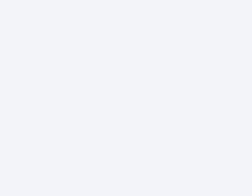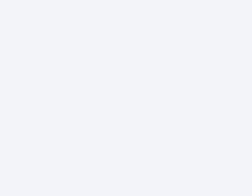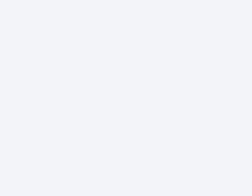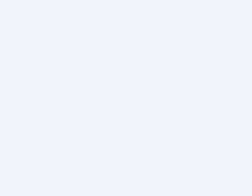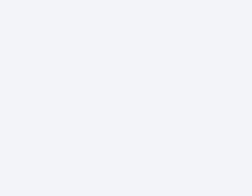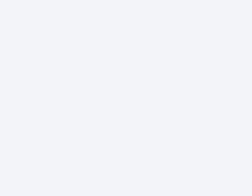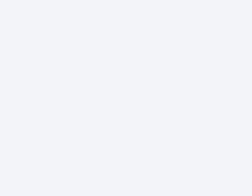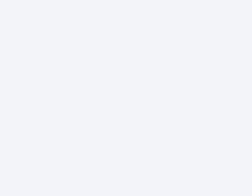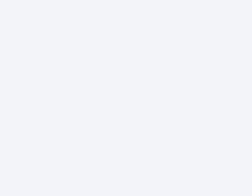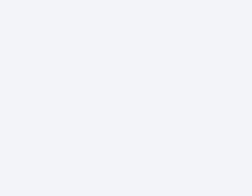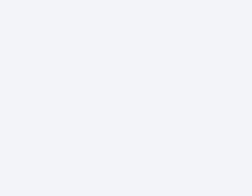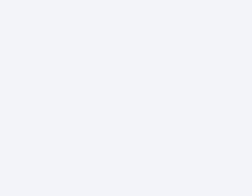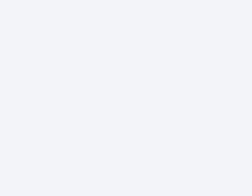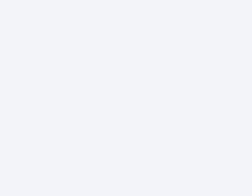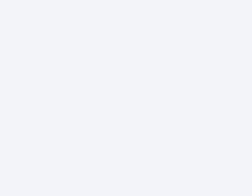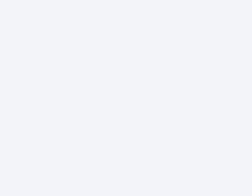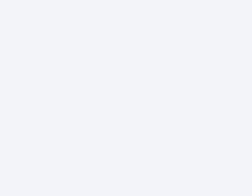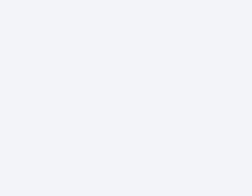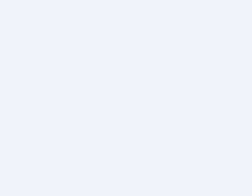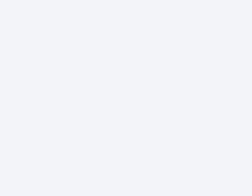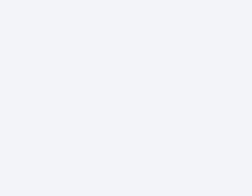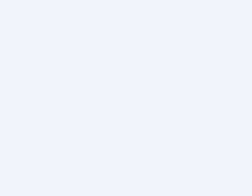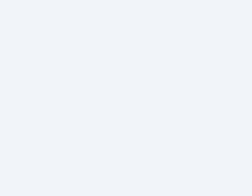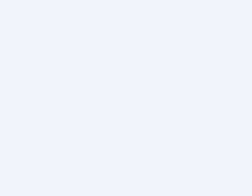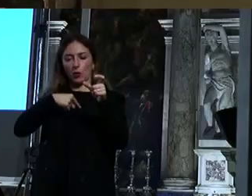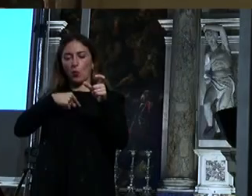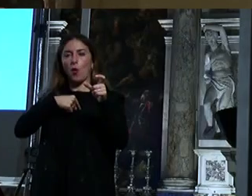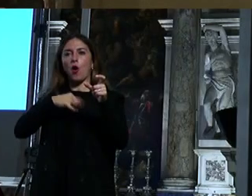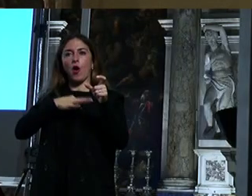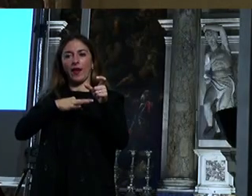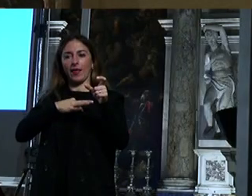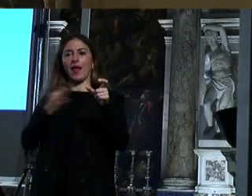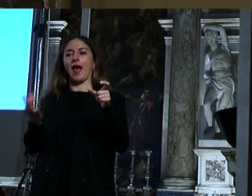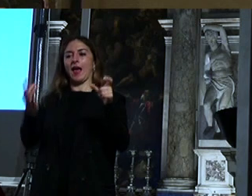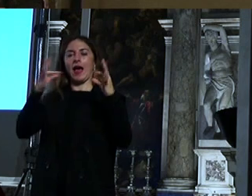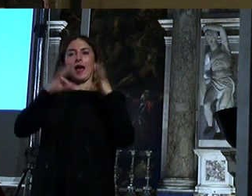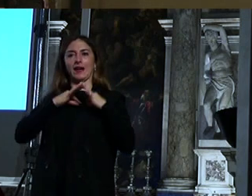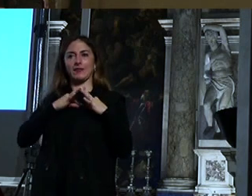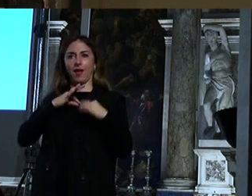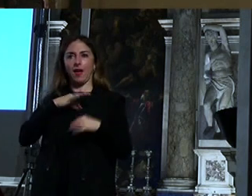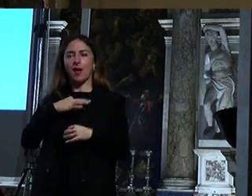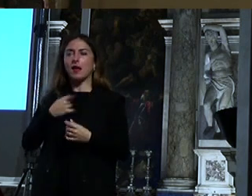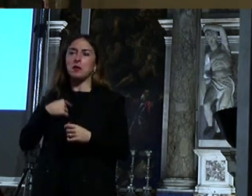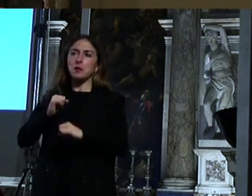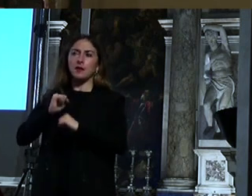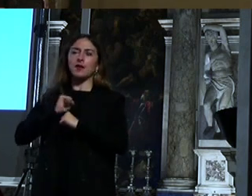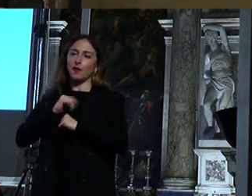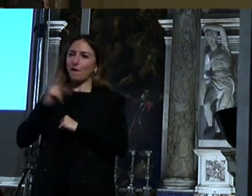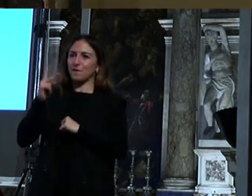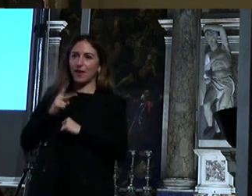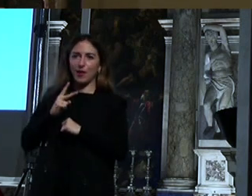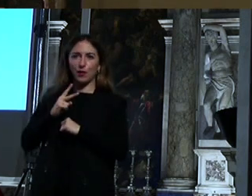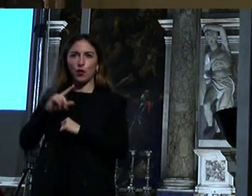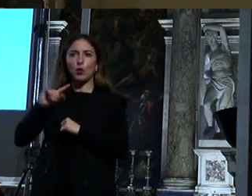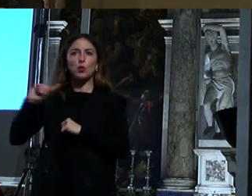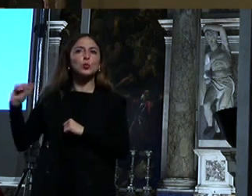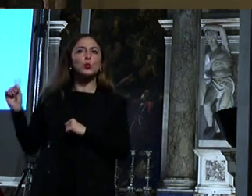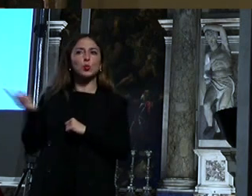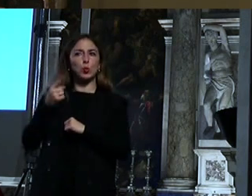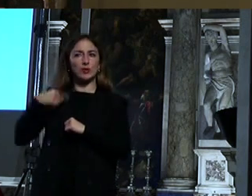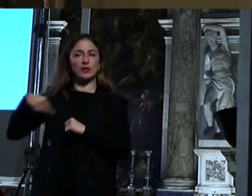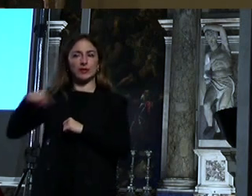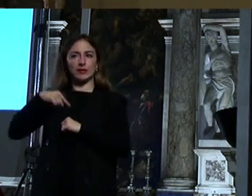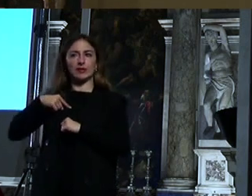la letteratura arriva al cuore delle persone. E credo che sia vero, tutti noi lo abbiamo sperimentato